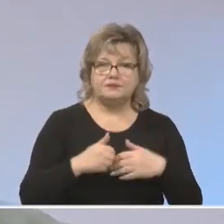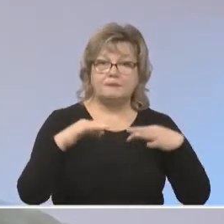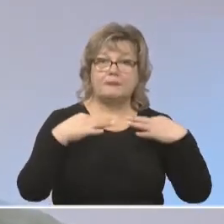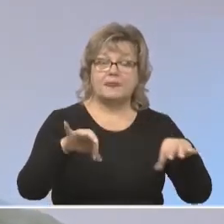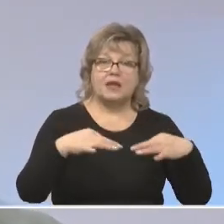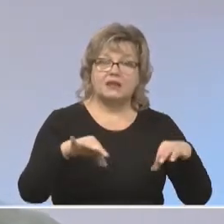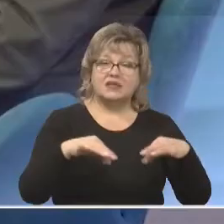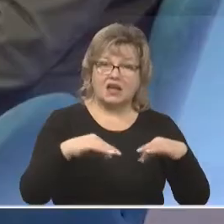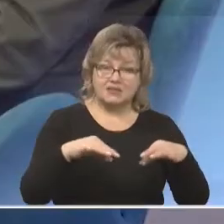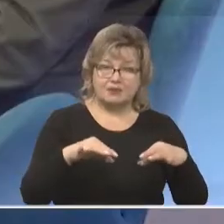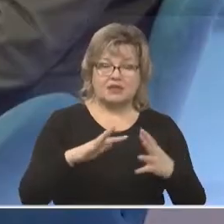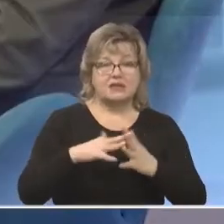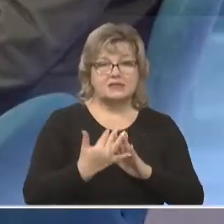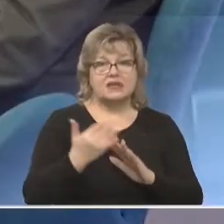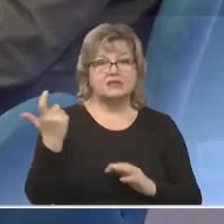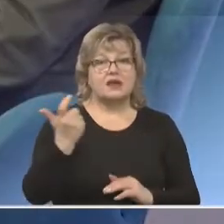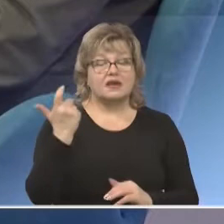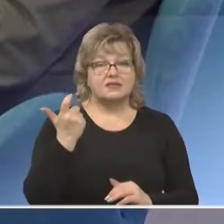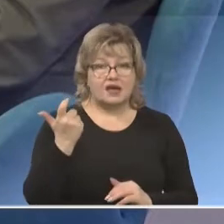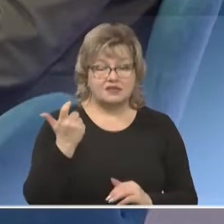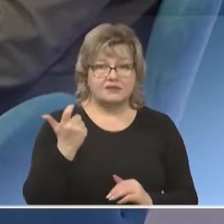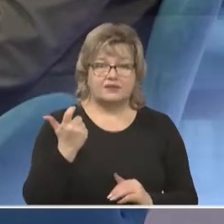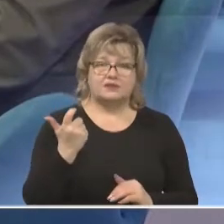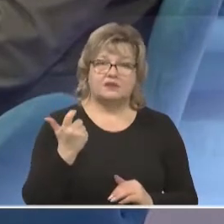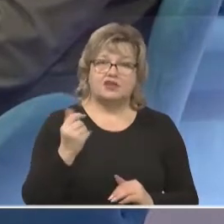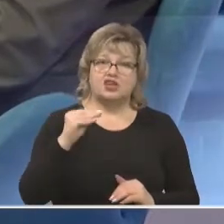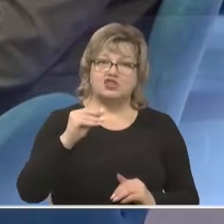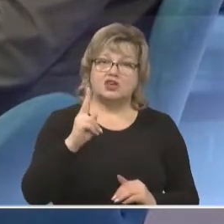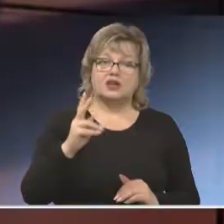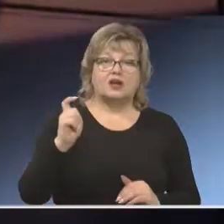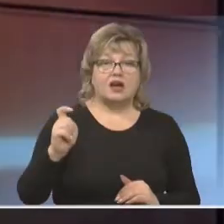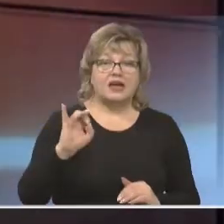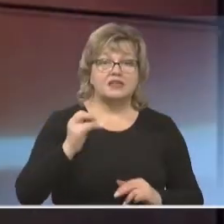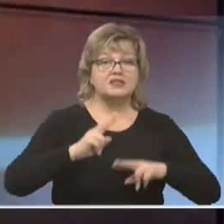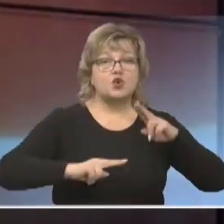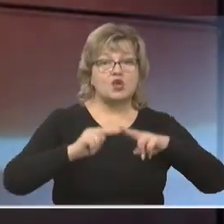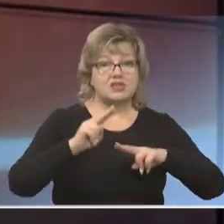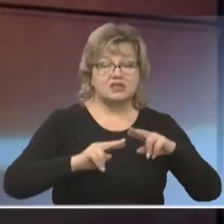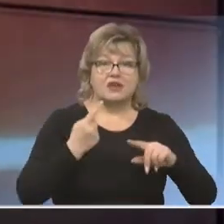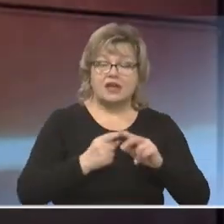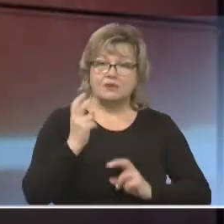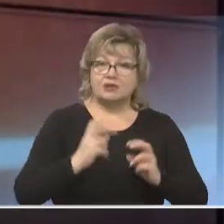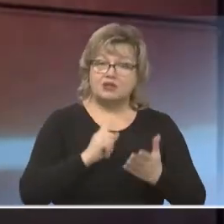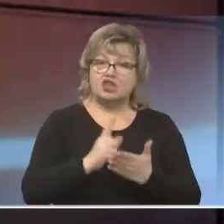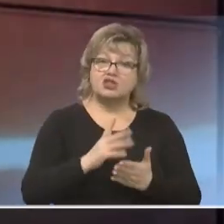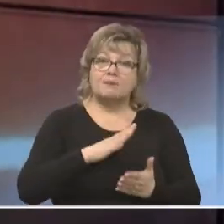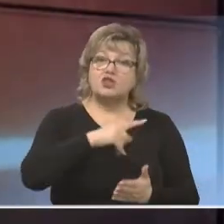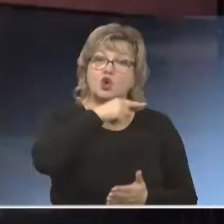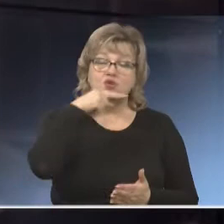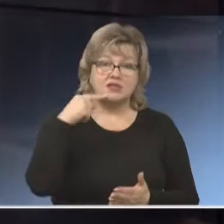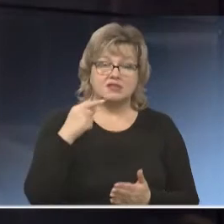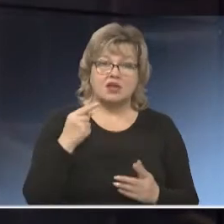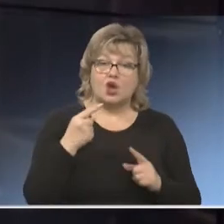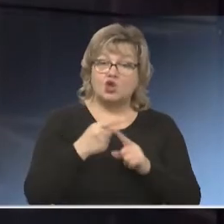транспорт, сельское хозяйство, ЖКХ и строительство. Эти предприятия должны быть российскими. Доля